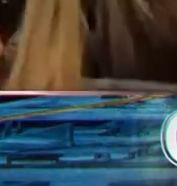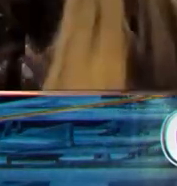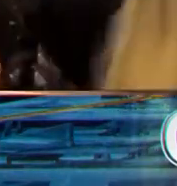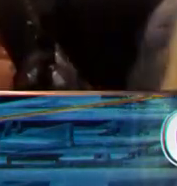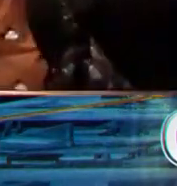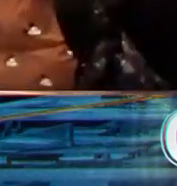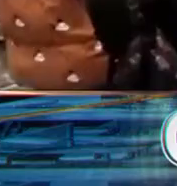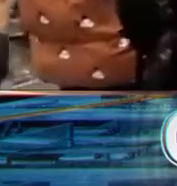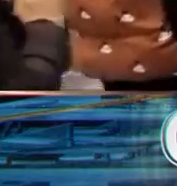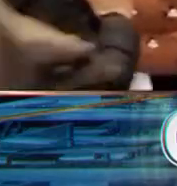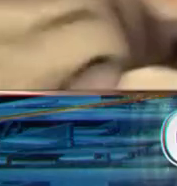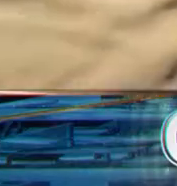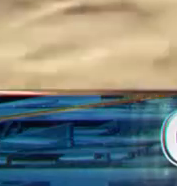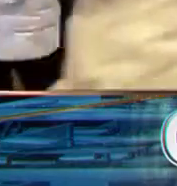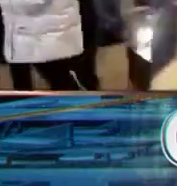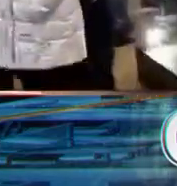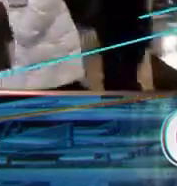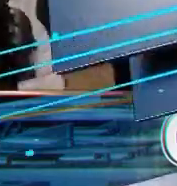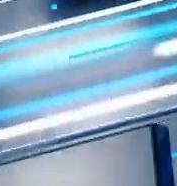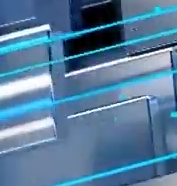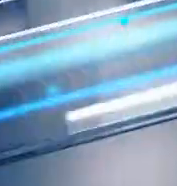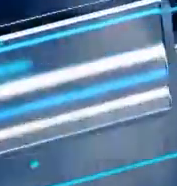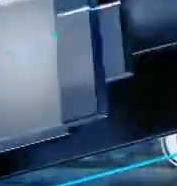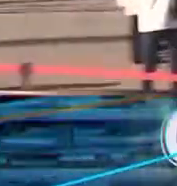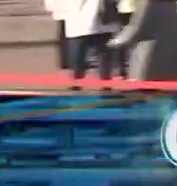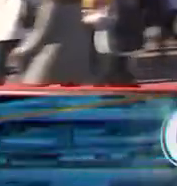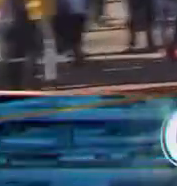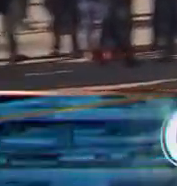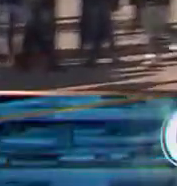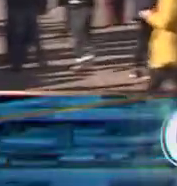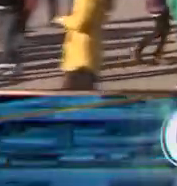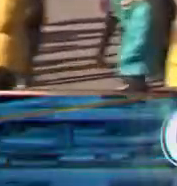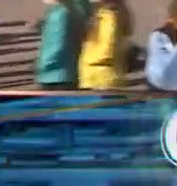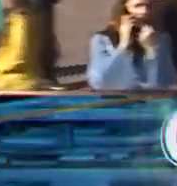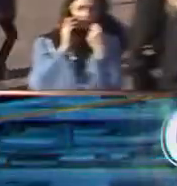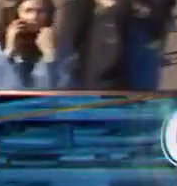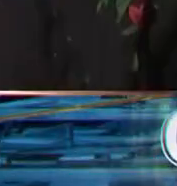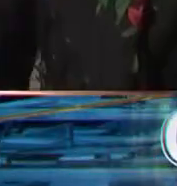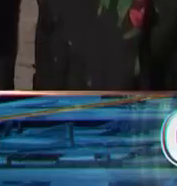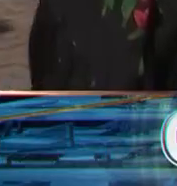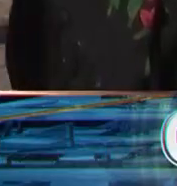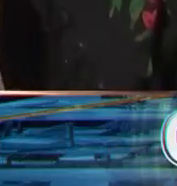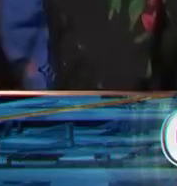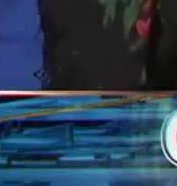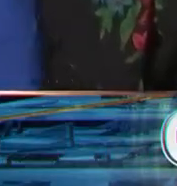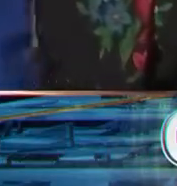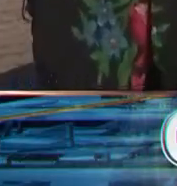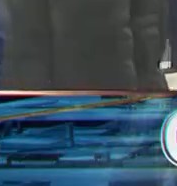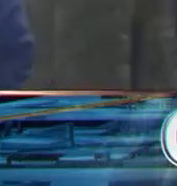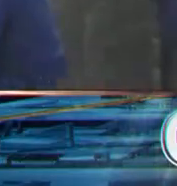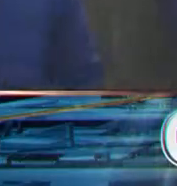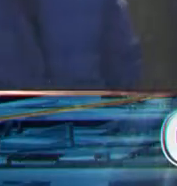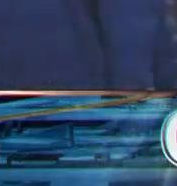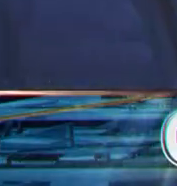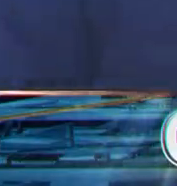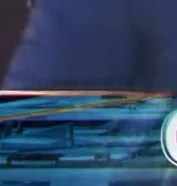военно-инженерного института радиоэлектроники и связи. Машина времени, да и только. Древние традиции не только дошли до